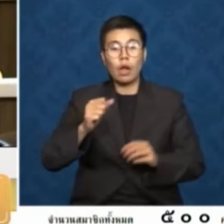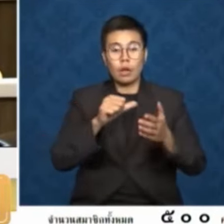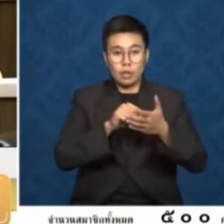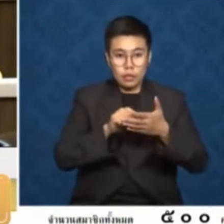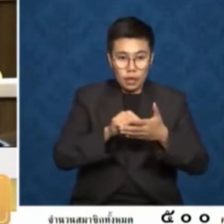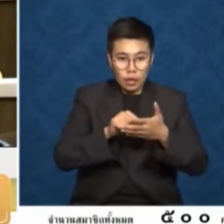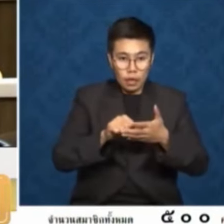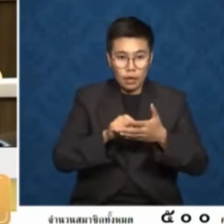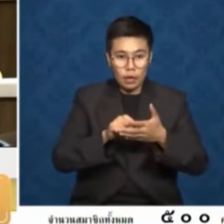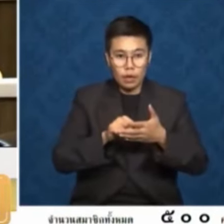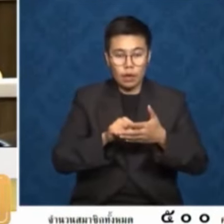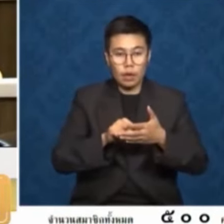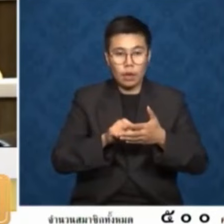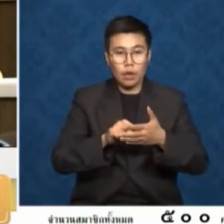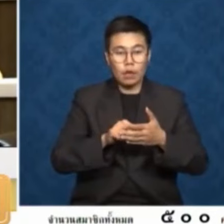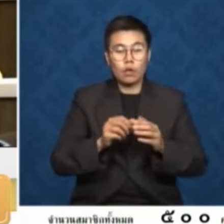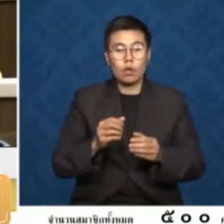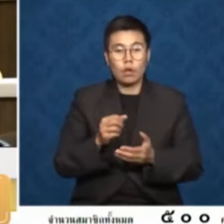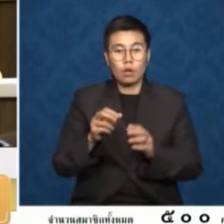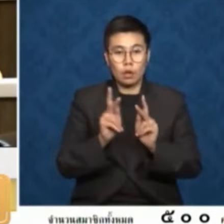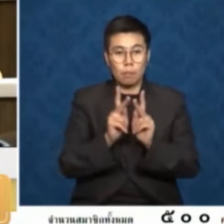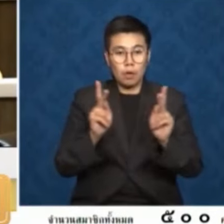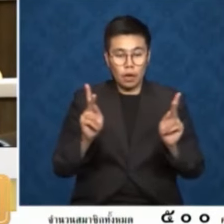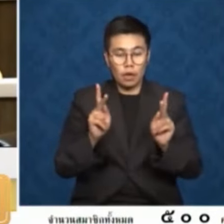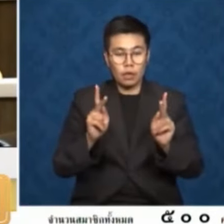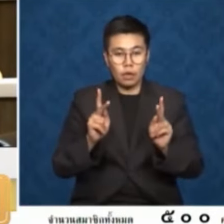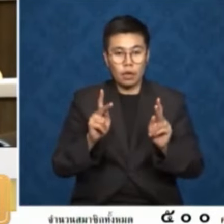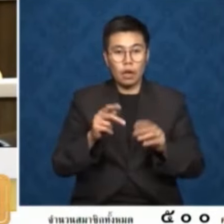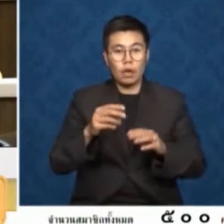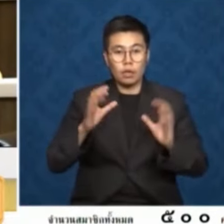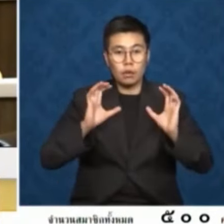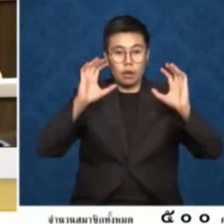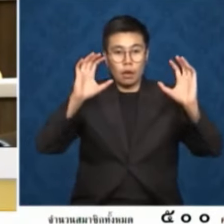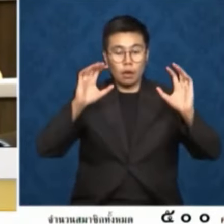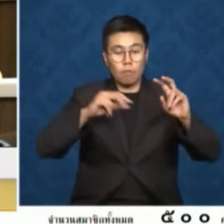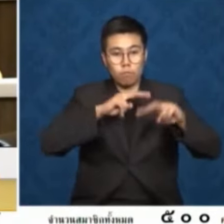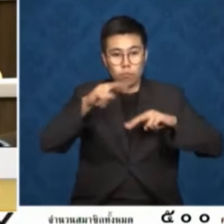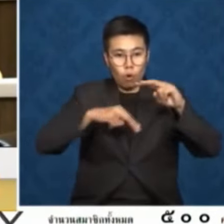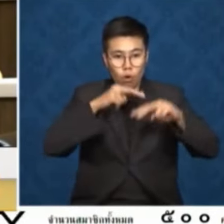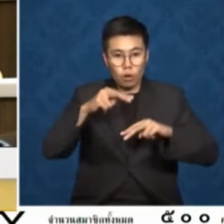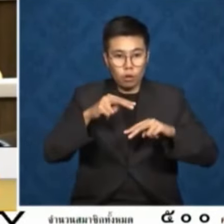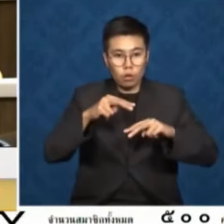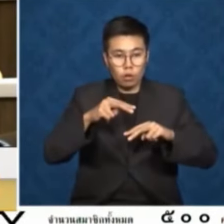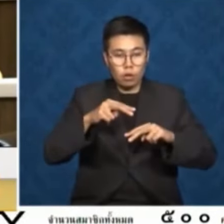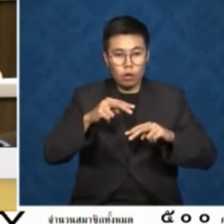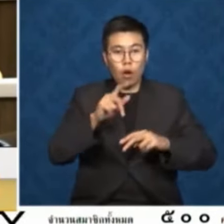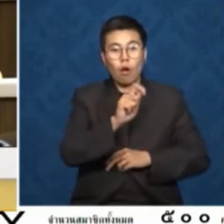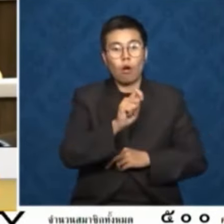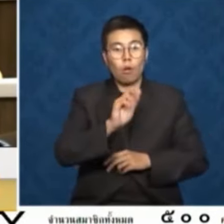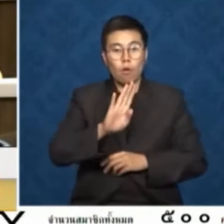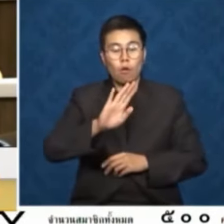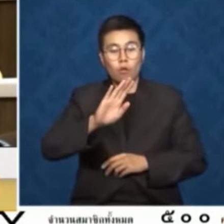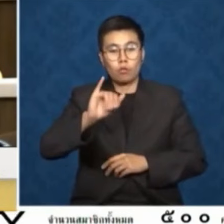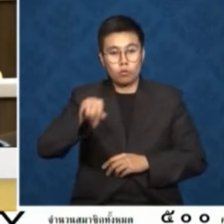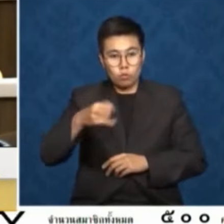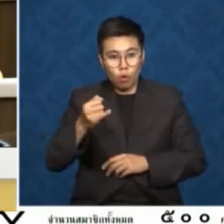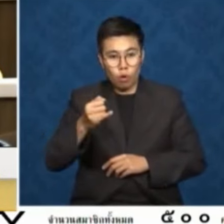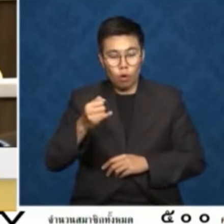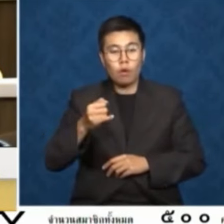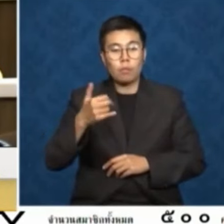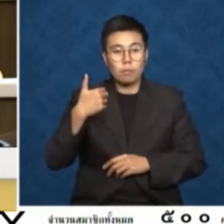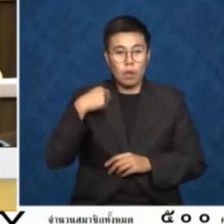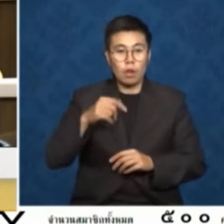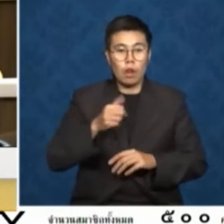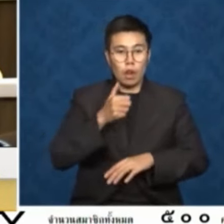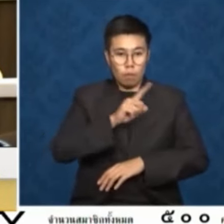แก้ไขให้ข้าราชการข้าราชการปกครองส่วนท้องถิ่นหรือข้าราชการขององค์การบริหารส่วนจังหวัดมีหน้าที่กำหนดหลักเกณฑ์วิธีการในการบริ